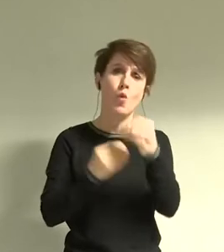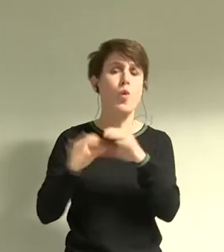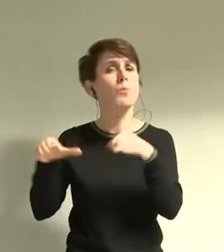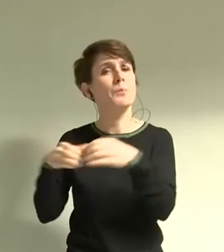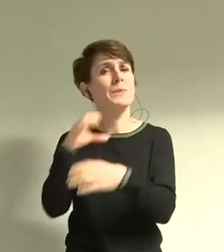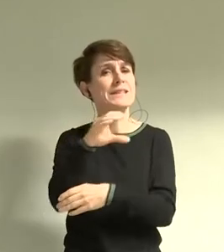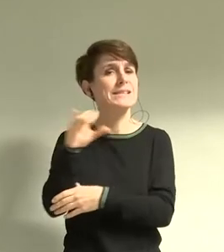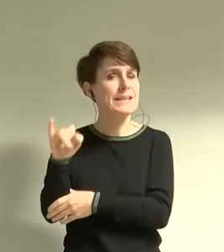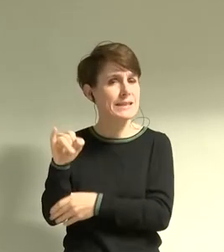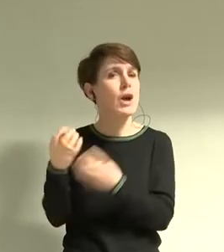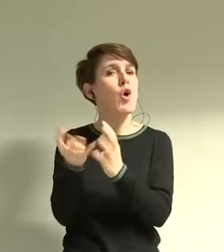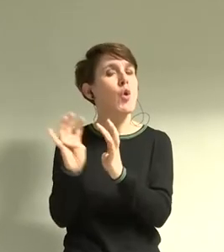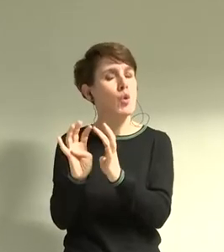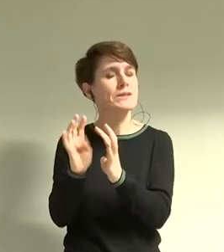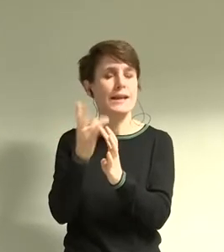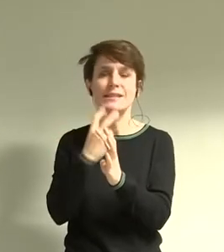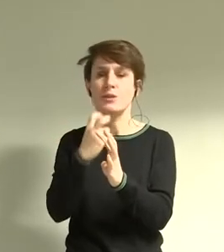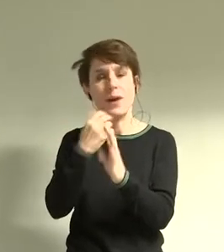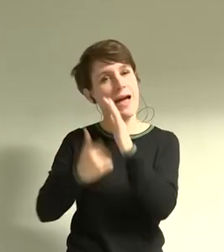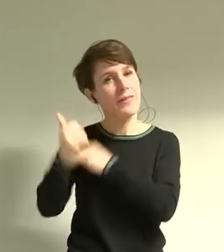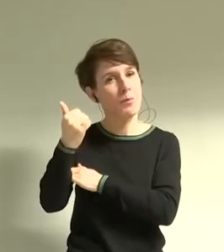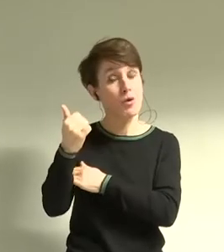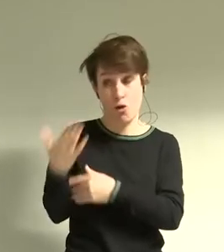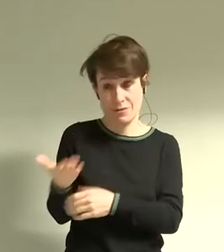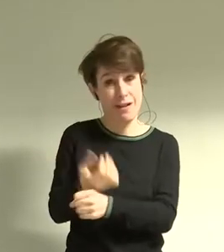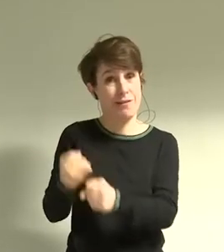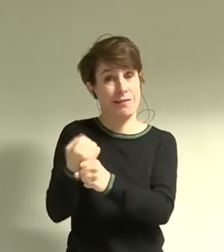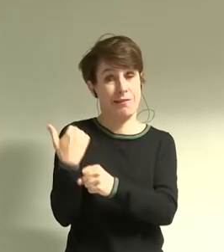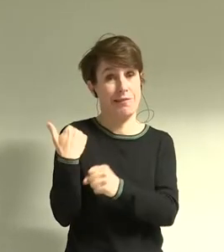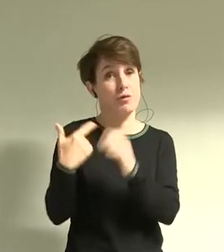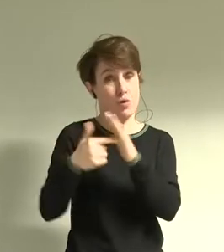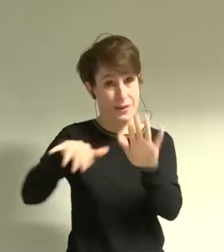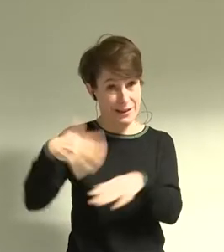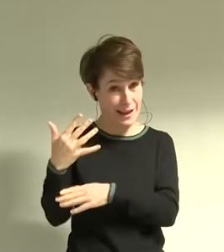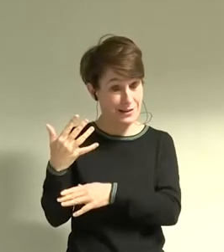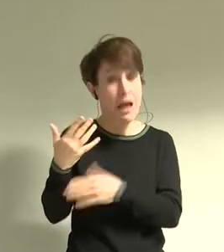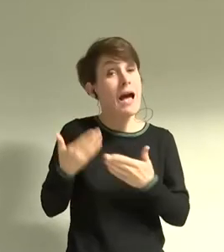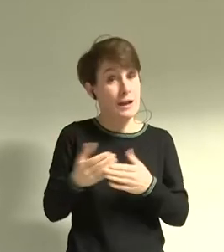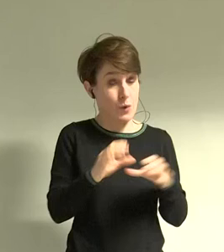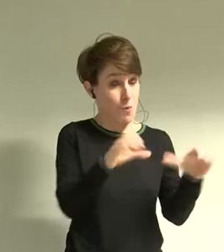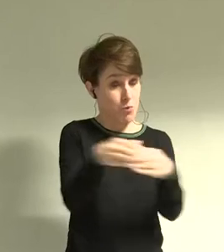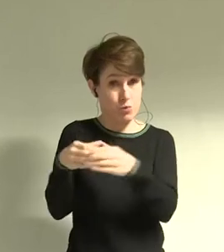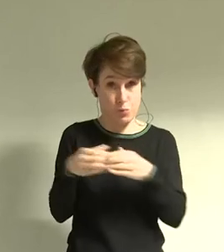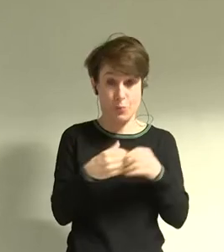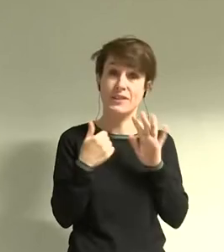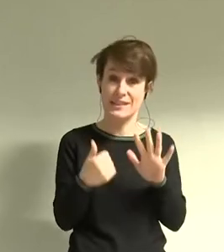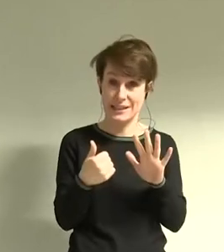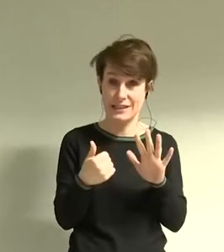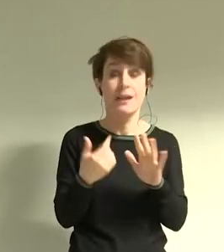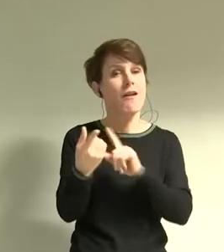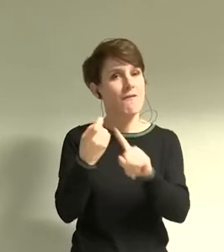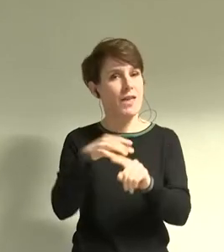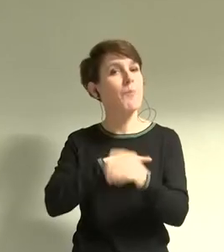ces derniers créent en 2015 sont actuellement au nombre de six 6 conseils citoyens émanant de la loi bâillon de